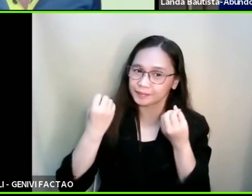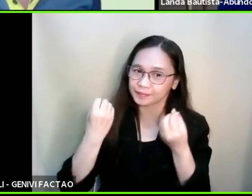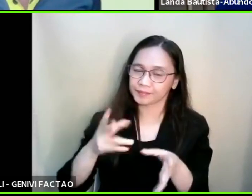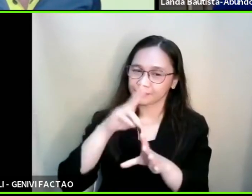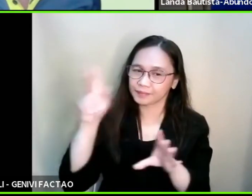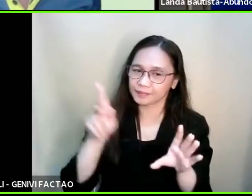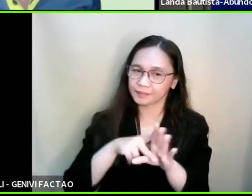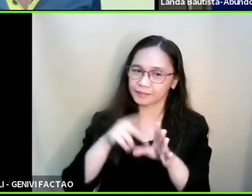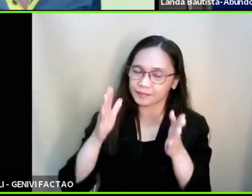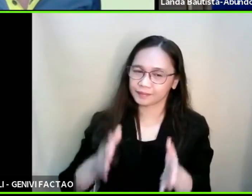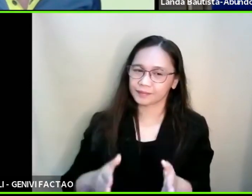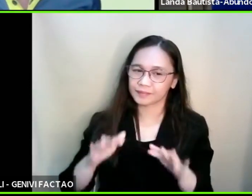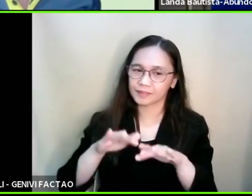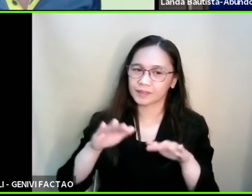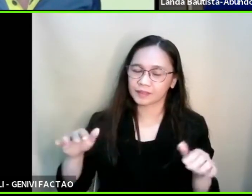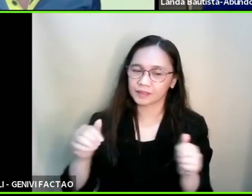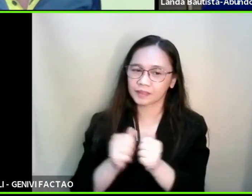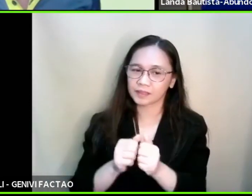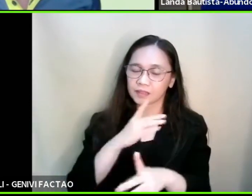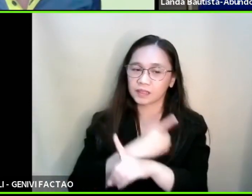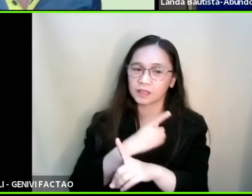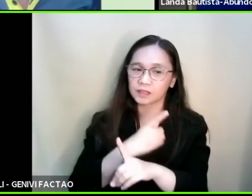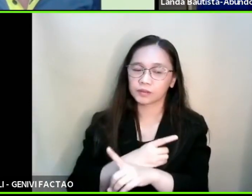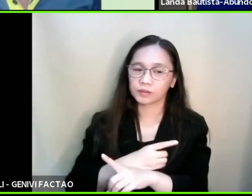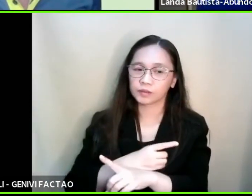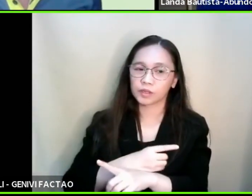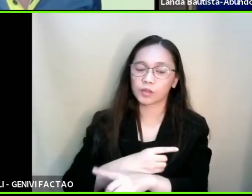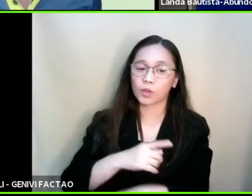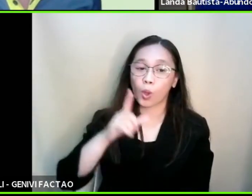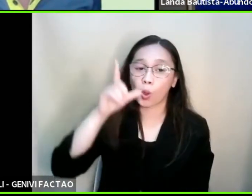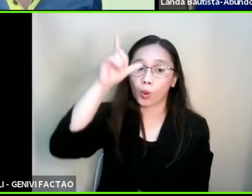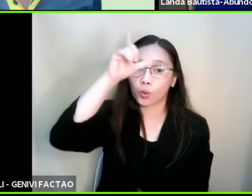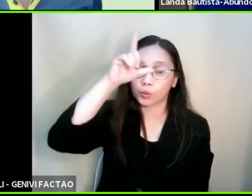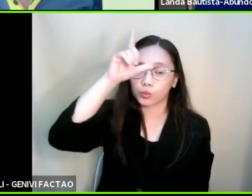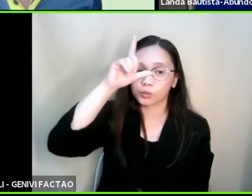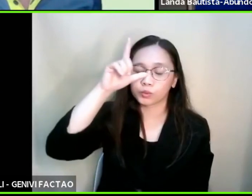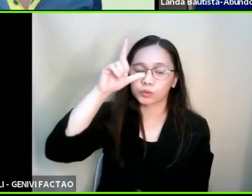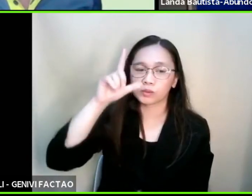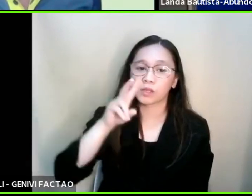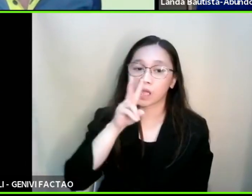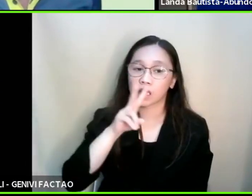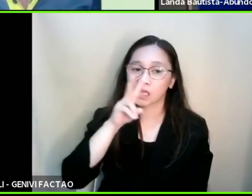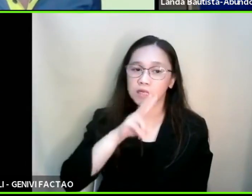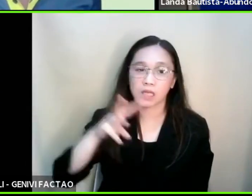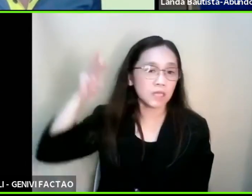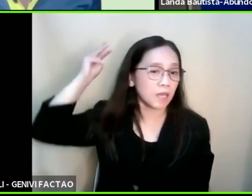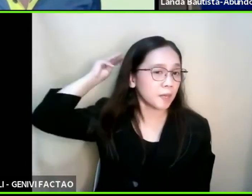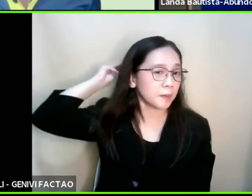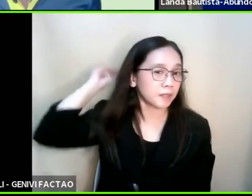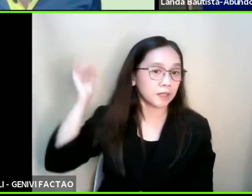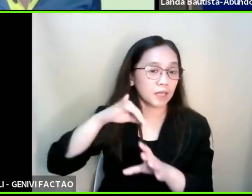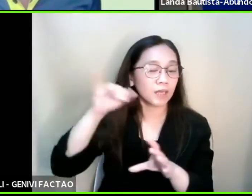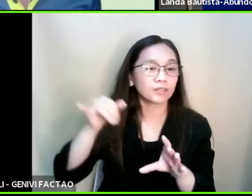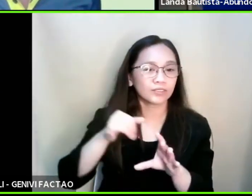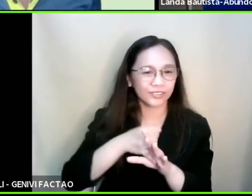no, children with disabilities, Luzon, Visayas, and Mindanao, no, na mag-join. Okay,